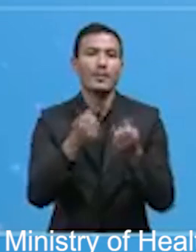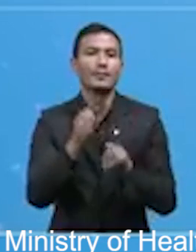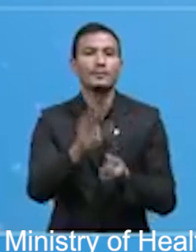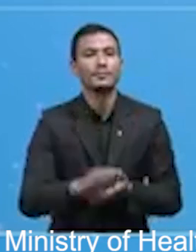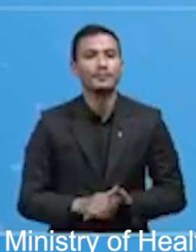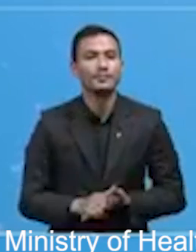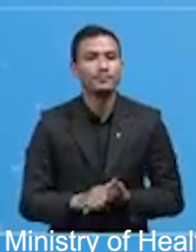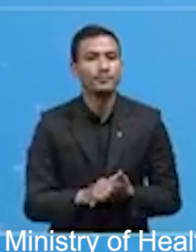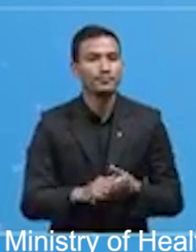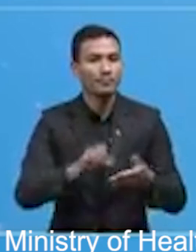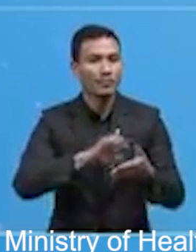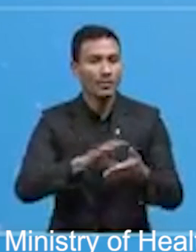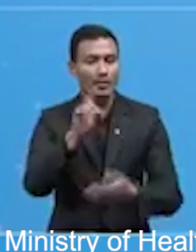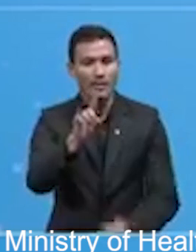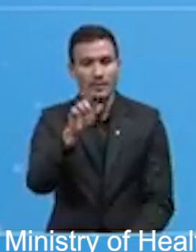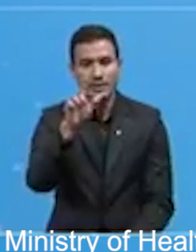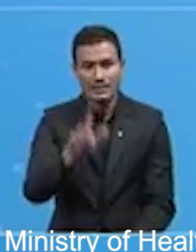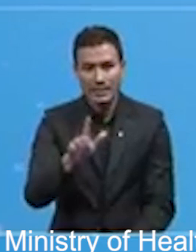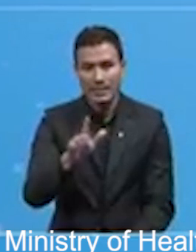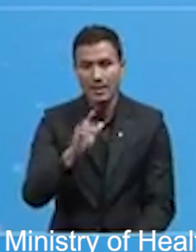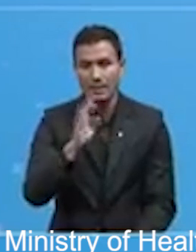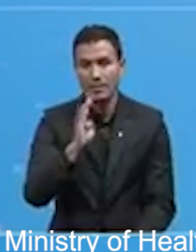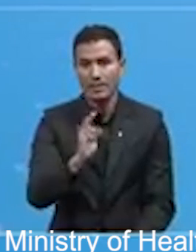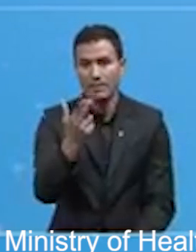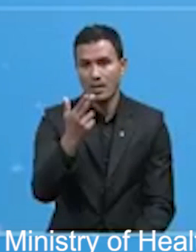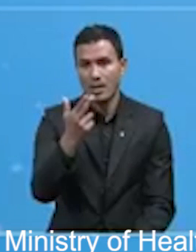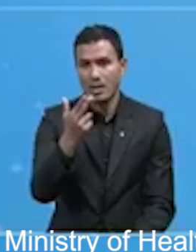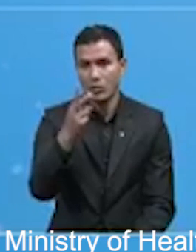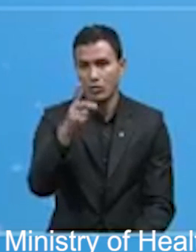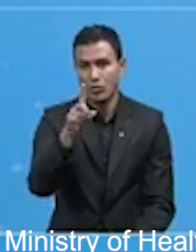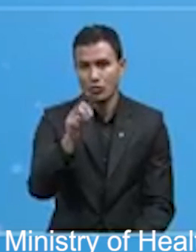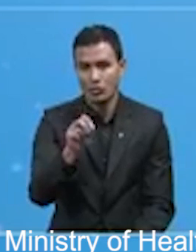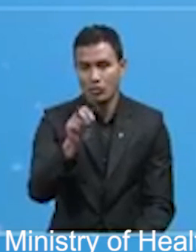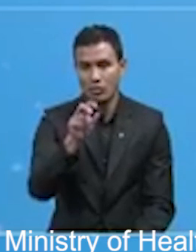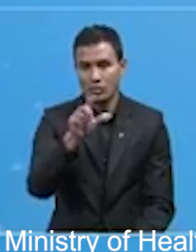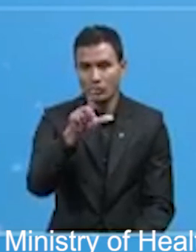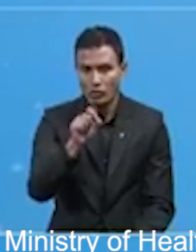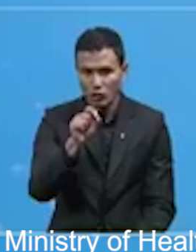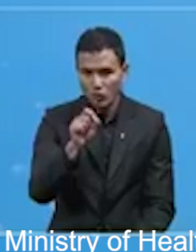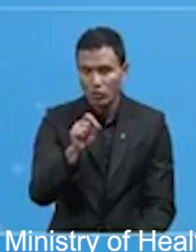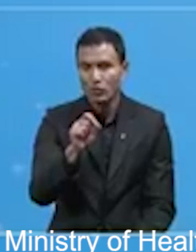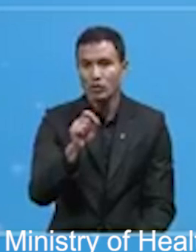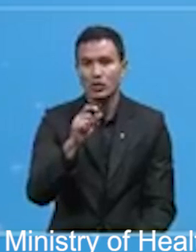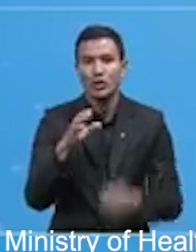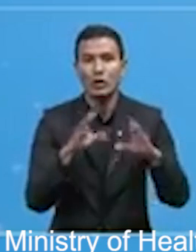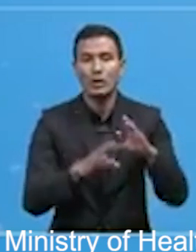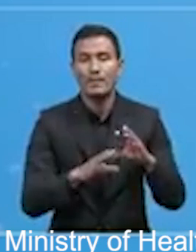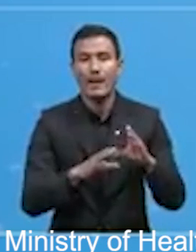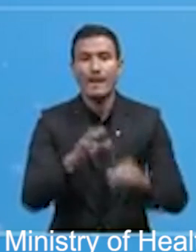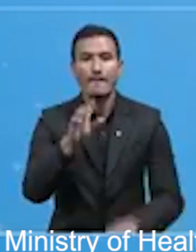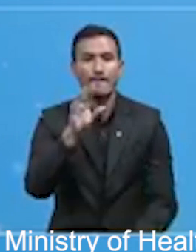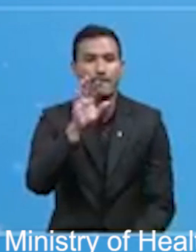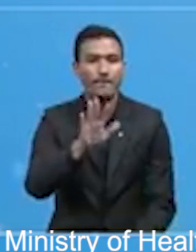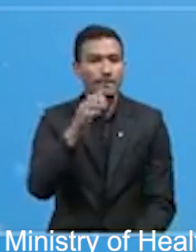छ। आज प्रदेश एकमा 7 जना, बागमती प्रदेशमा 70 जना, गण्डकी